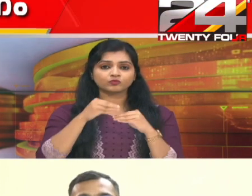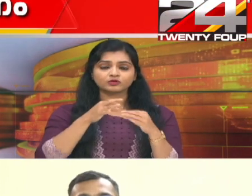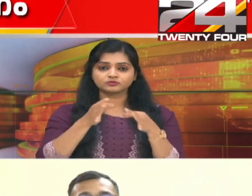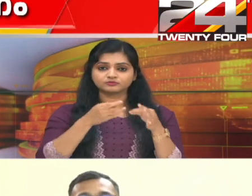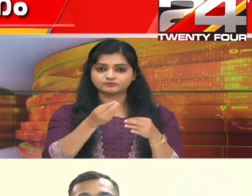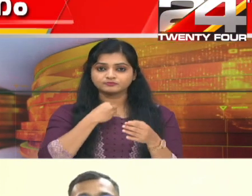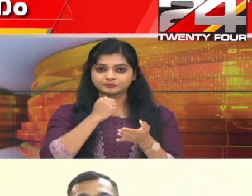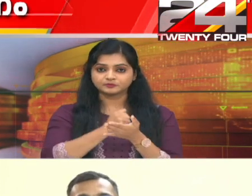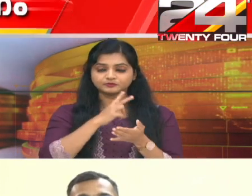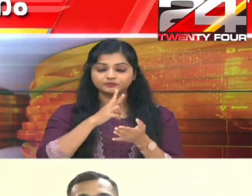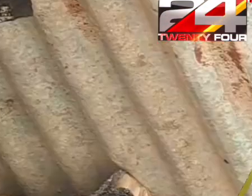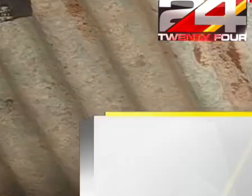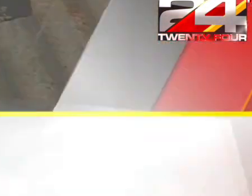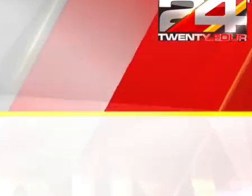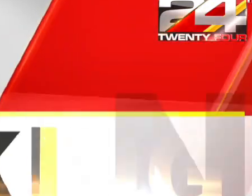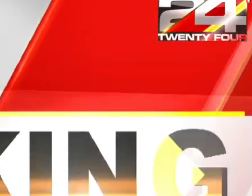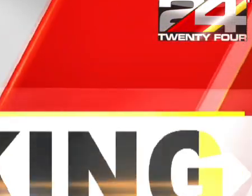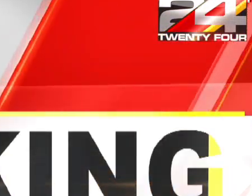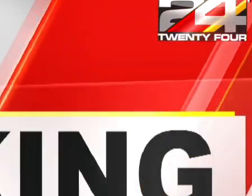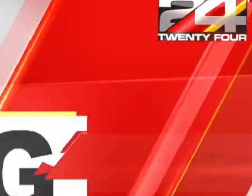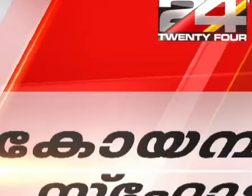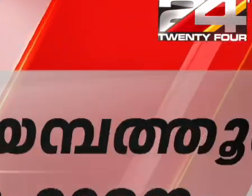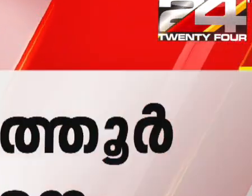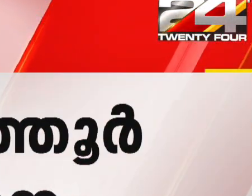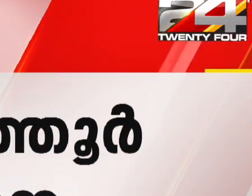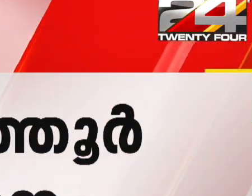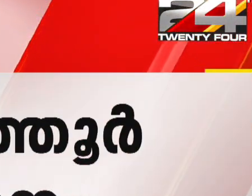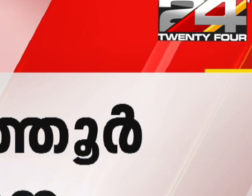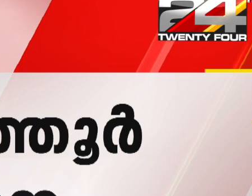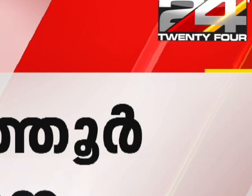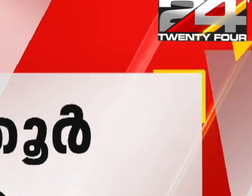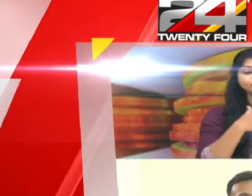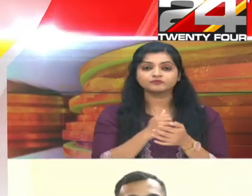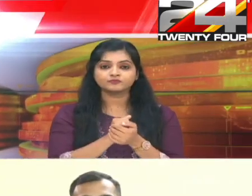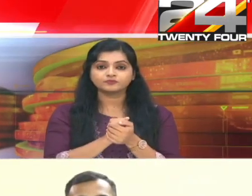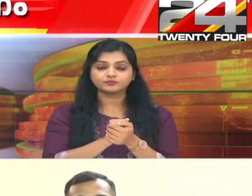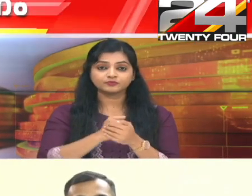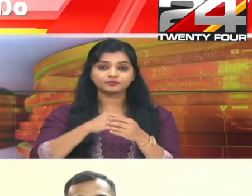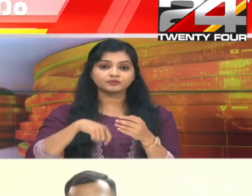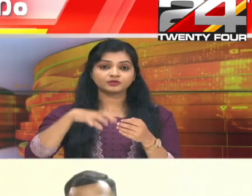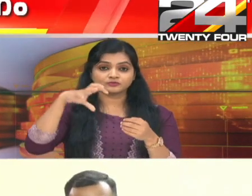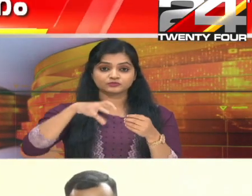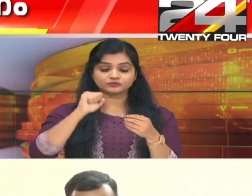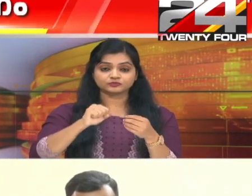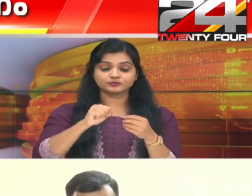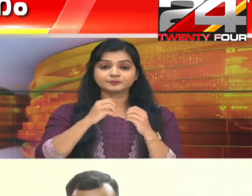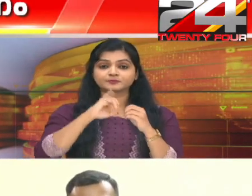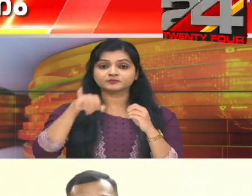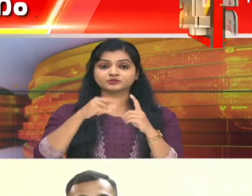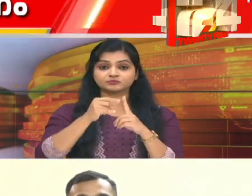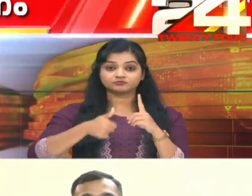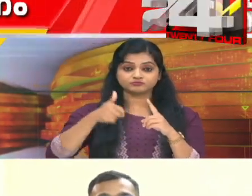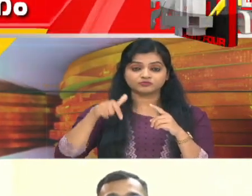അധ്യക്ഷൻ അണ്ണാമലയുടെ വിശദീകരണം ഈ തരത്തിലായിരുന്നു. BJP, അതായത് സംസ്ഥാന BJP ഘടകം അവിടെ അത്തരത്തിലൊരു കടയടപ്പ് സമരത്തിന്